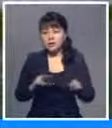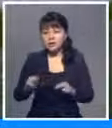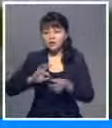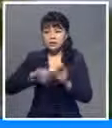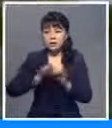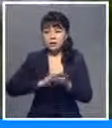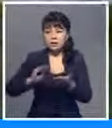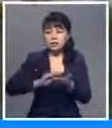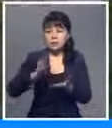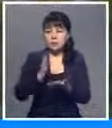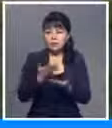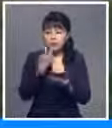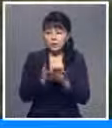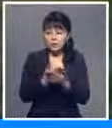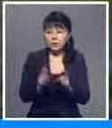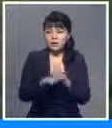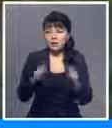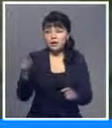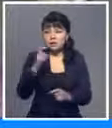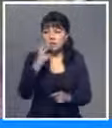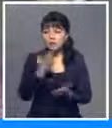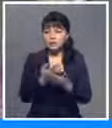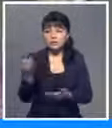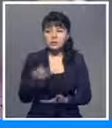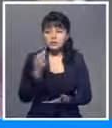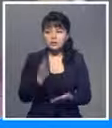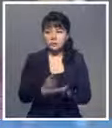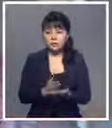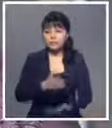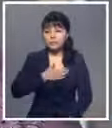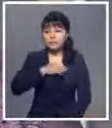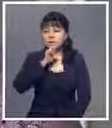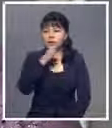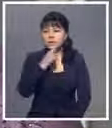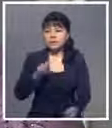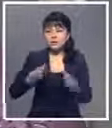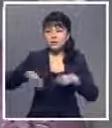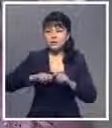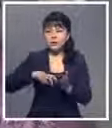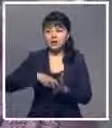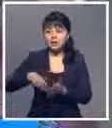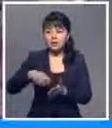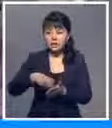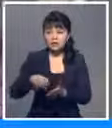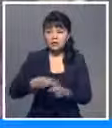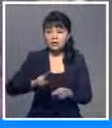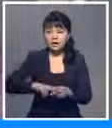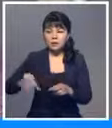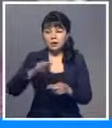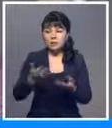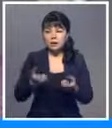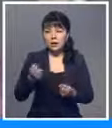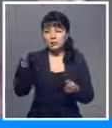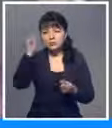қамтылған. Бейне бір көркем фильм бедерсің. Атаның қаттары енді тек біз ғана білмейік, біліп қана қалмайық,